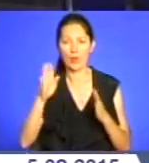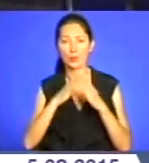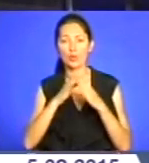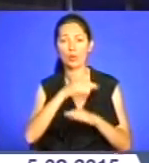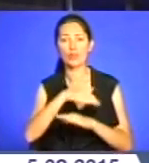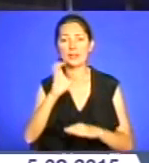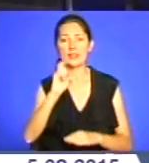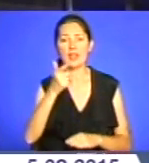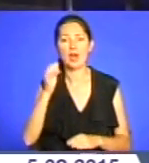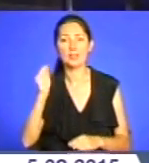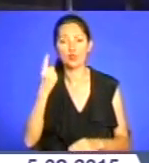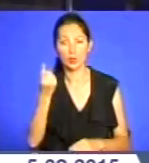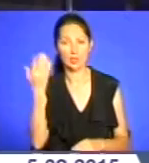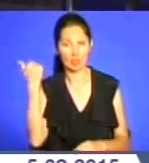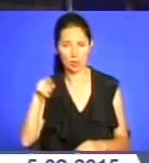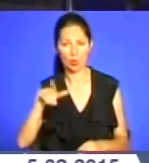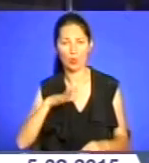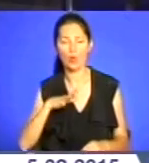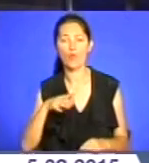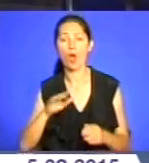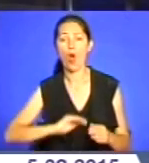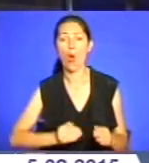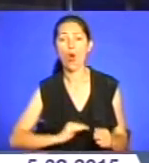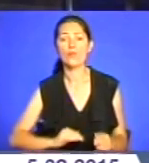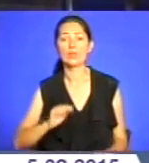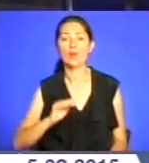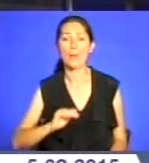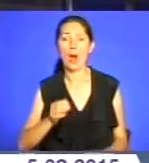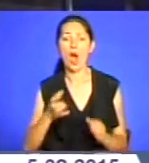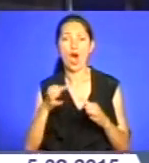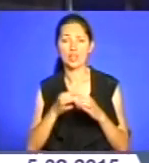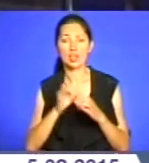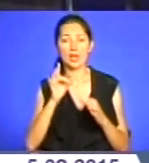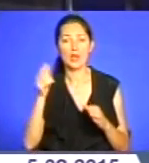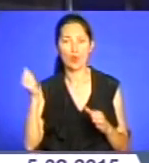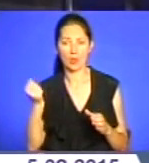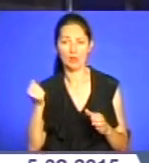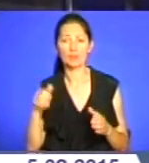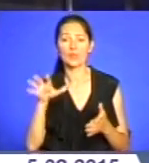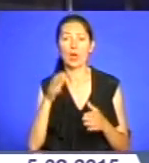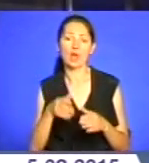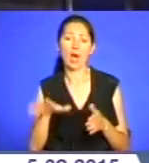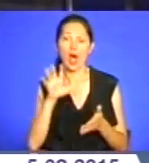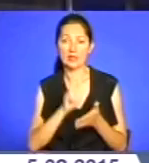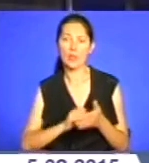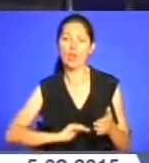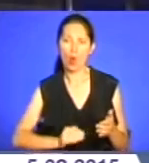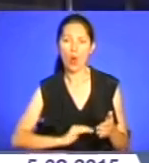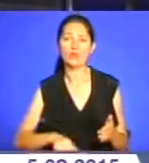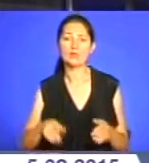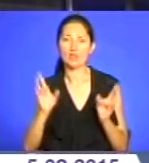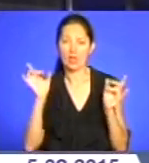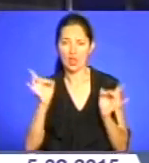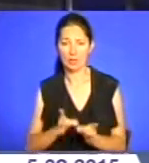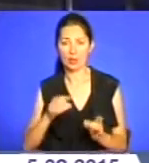тут знаходився офіс партії регіонів. Левову частку будівлі займали торговельні і комерційні приміщення та ресторан-піцерія. Докладніше